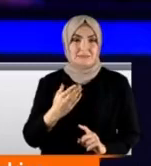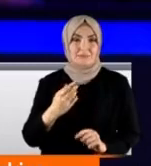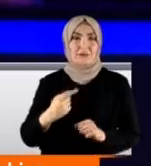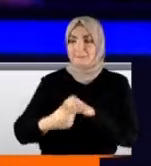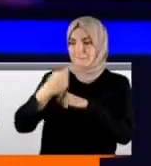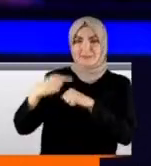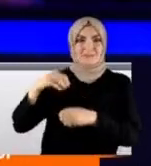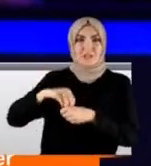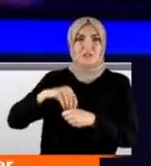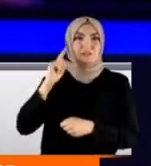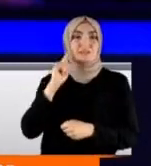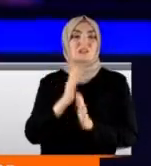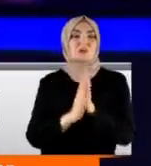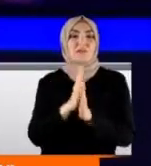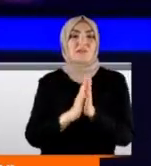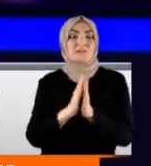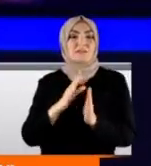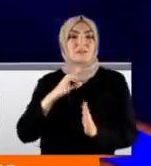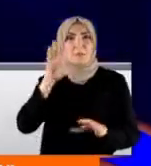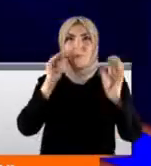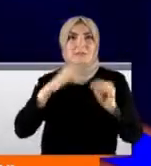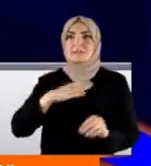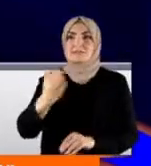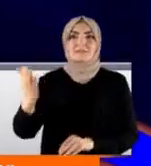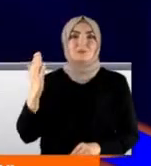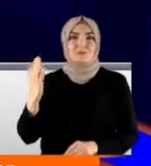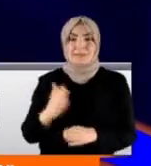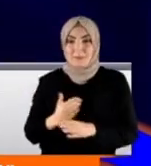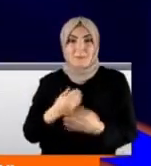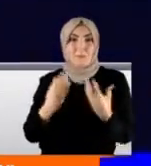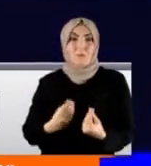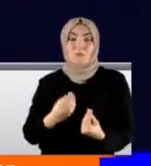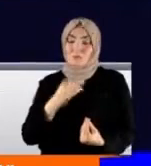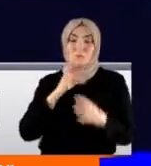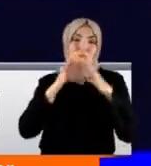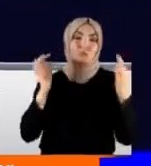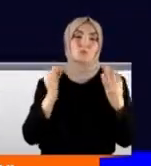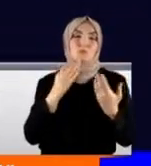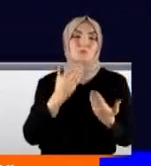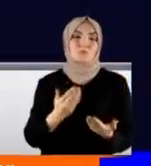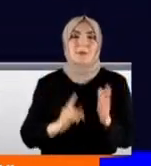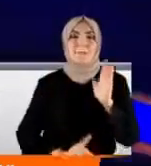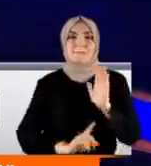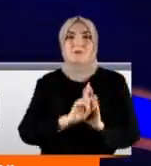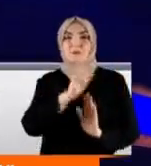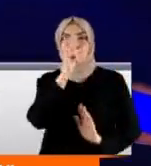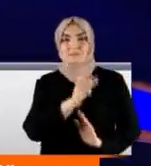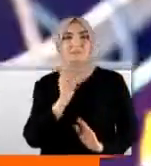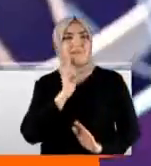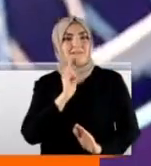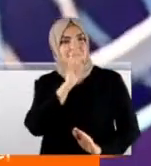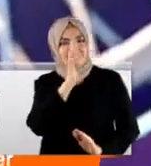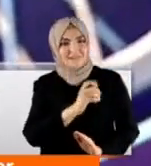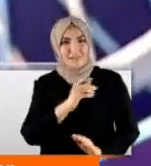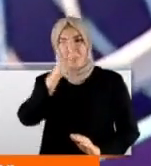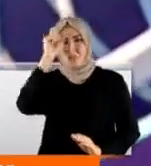haftadan. Belki onlara da bir vesile olmuş olacak. O yüzden mutluyum. Başarısı kadar kişiliği ve duruşuyla Türkiye'yi kendine hayran bırakan Buket Demirel